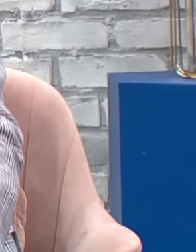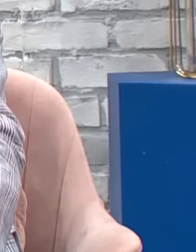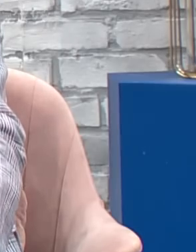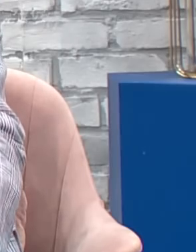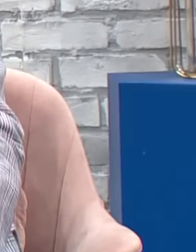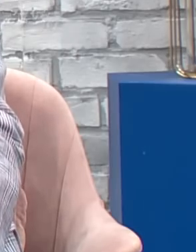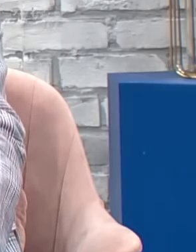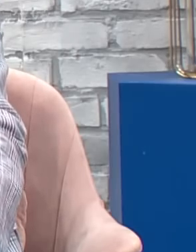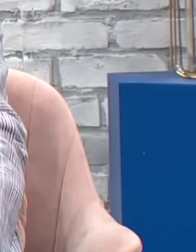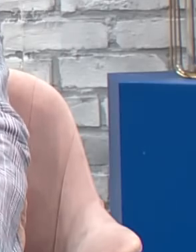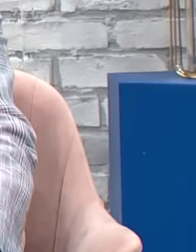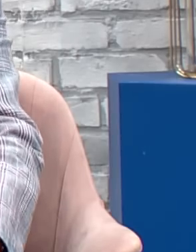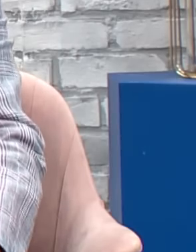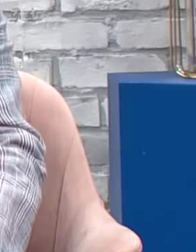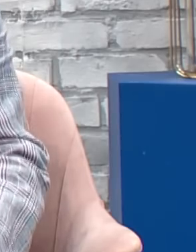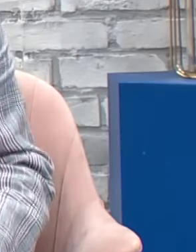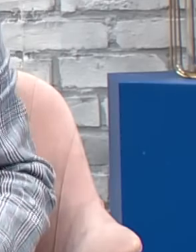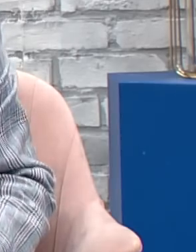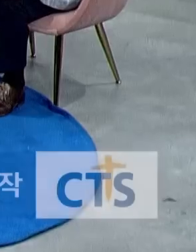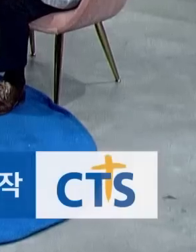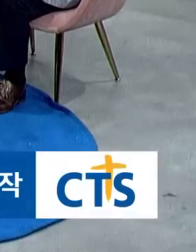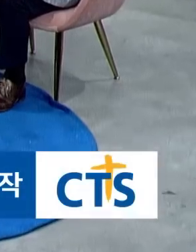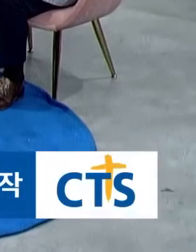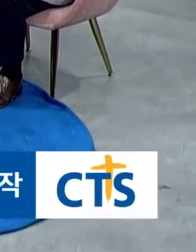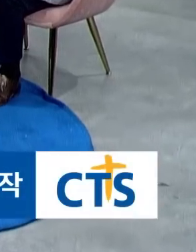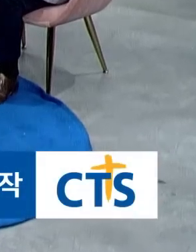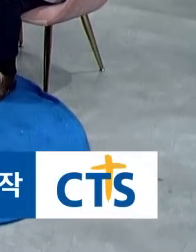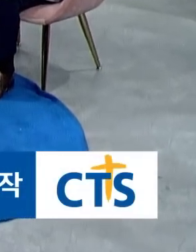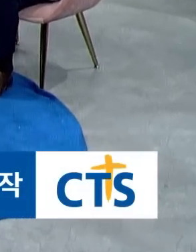저희는 다음 시간에 다시 뵙겠습니다. 안녕히 계십시오.